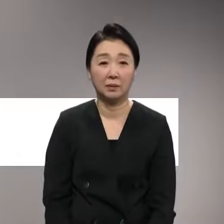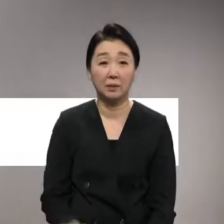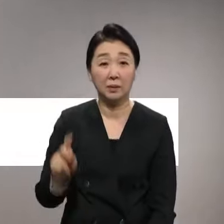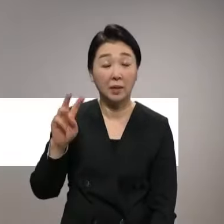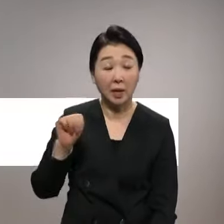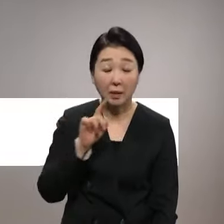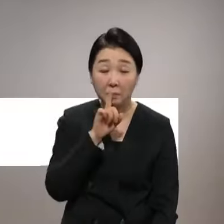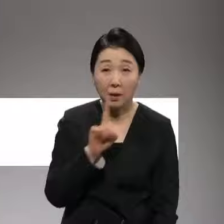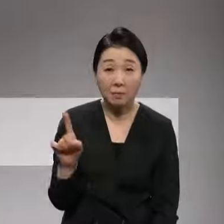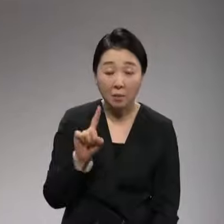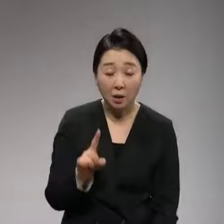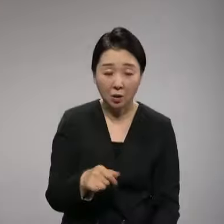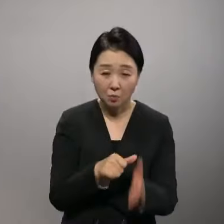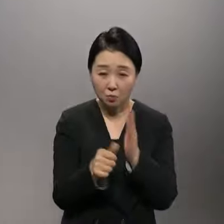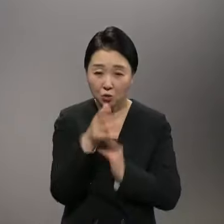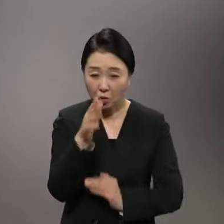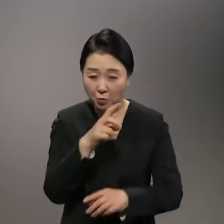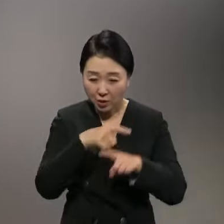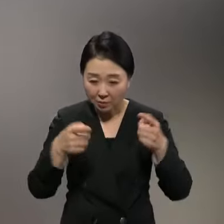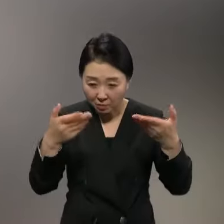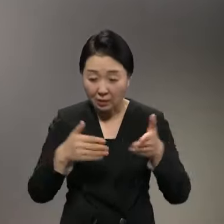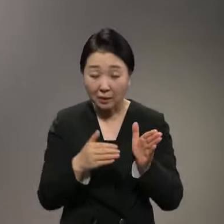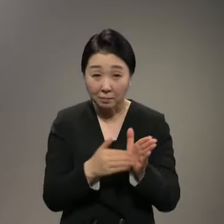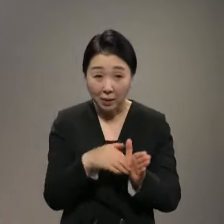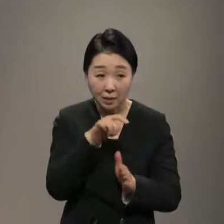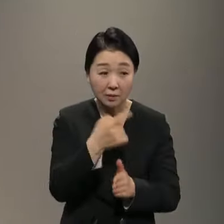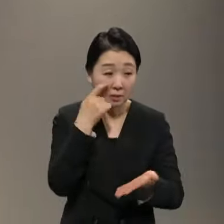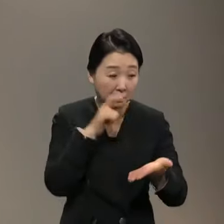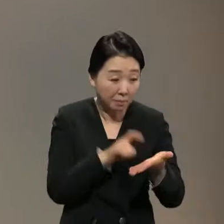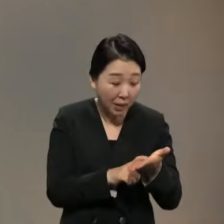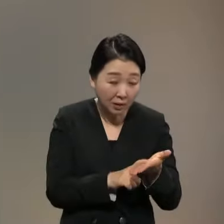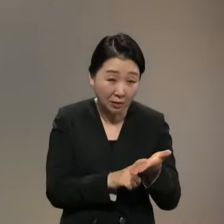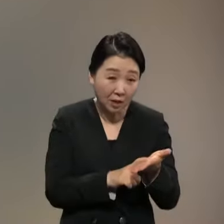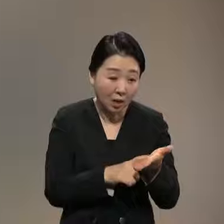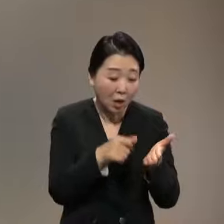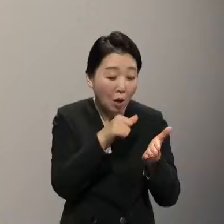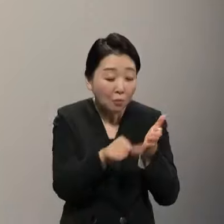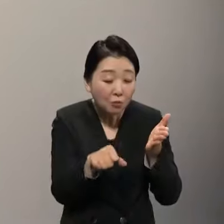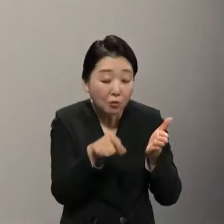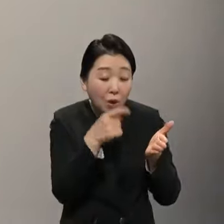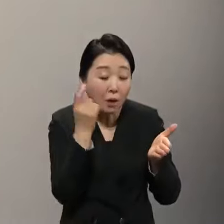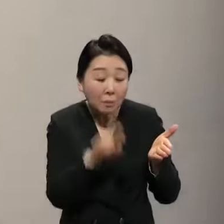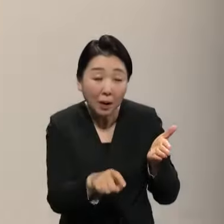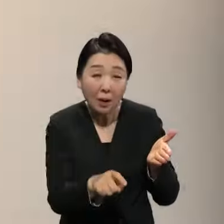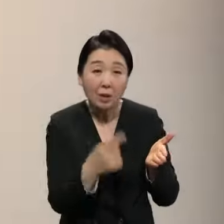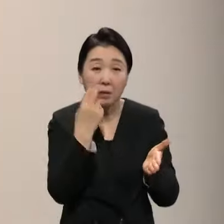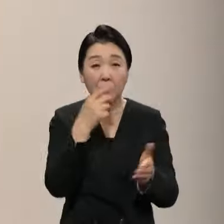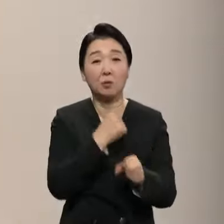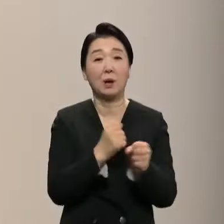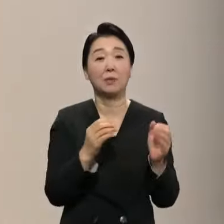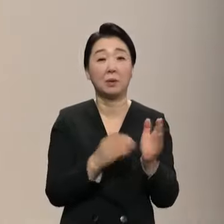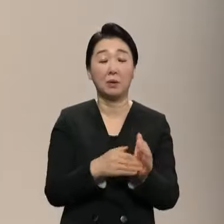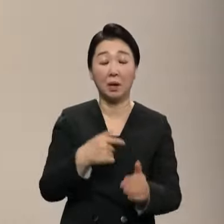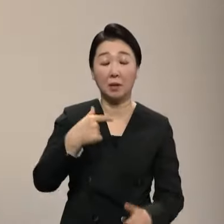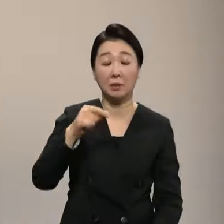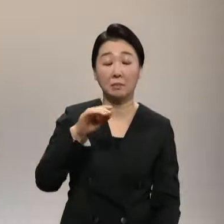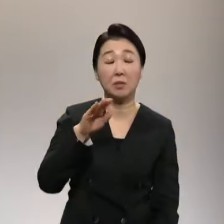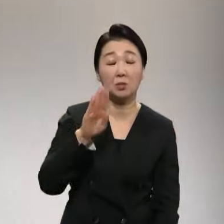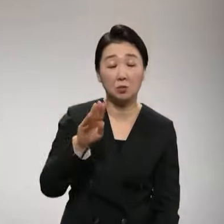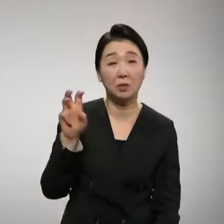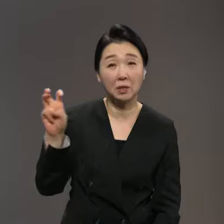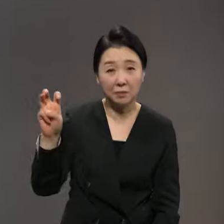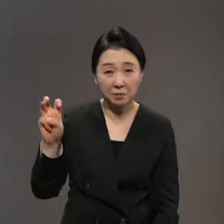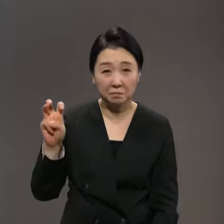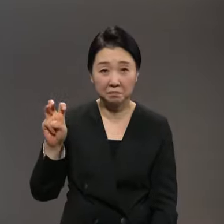무기 전문가의 감정을 받은 결과 현장에서 발견된 폭탄 파편은 미국산 소구경 폭탄 GBU-39의 꼬리라고